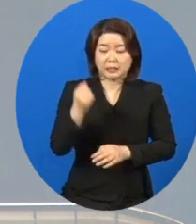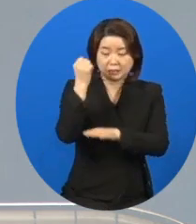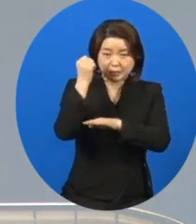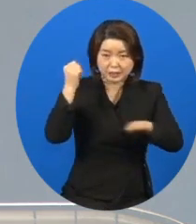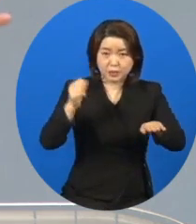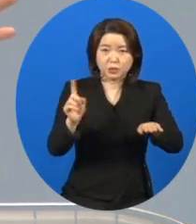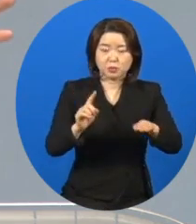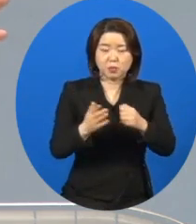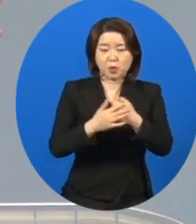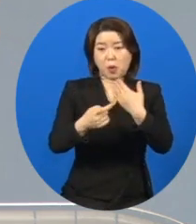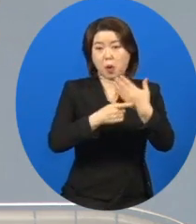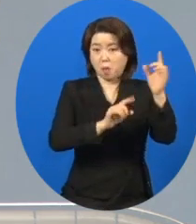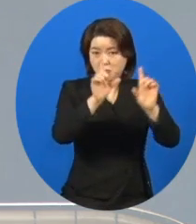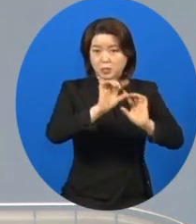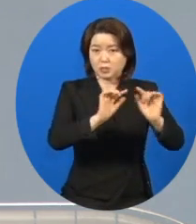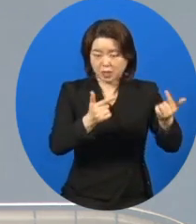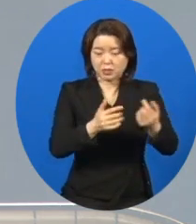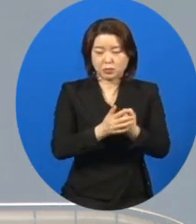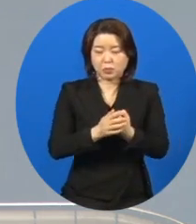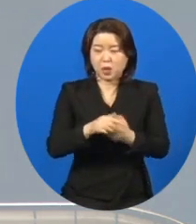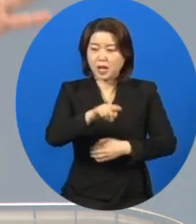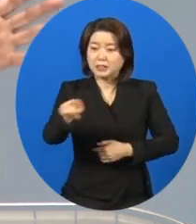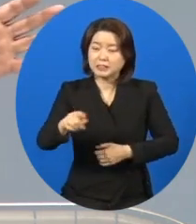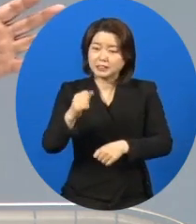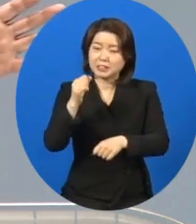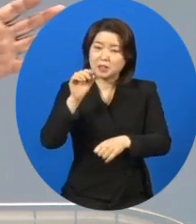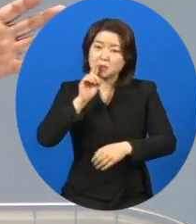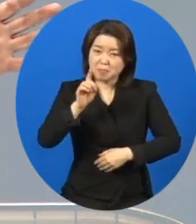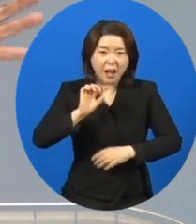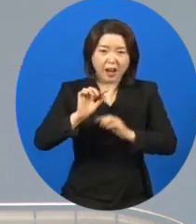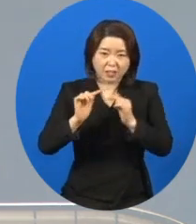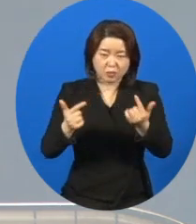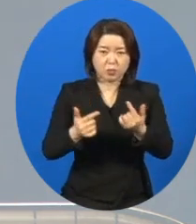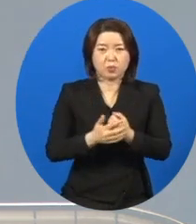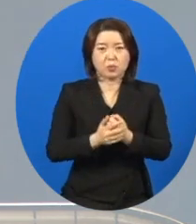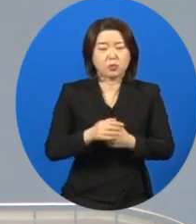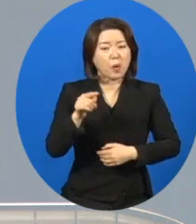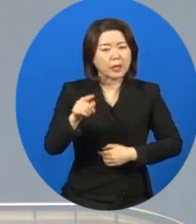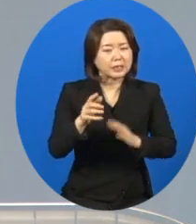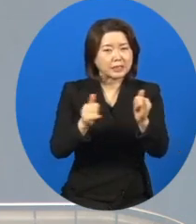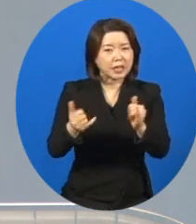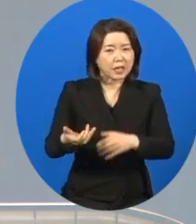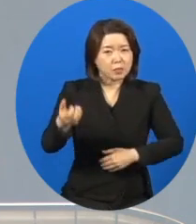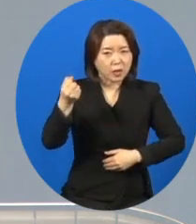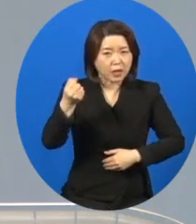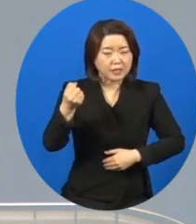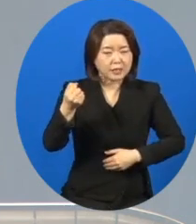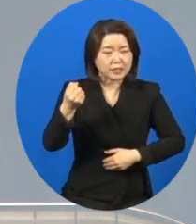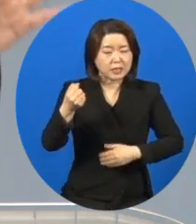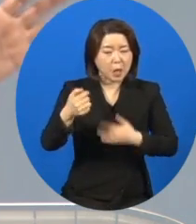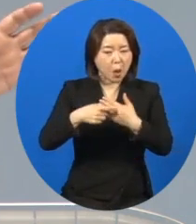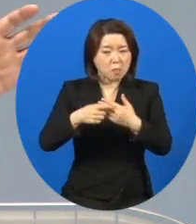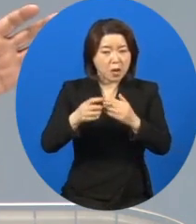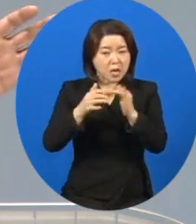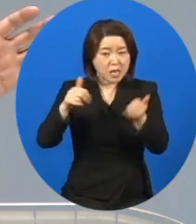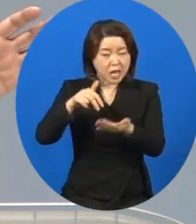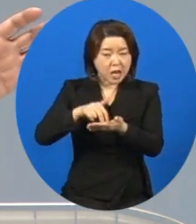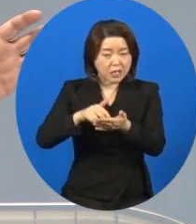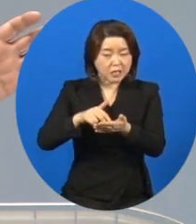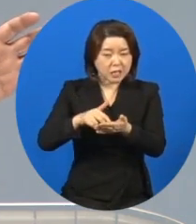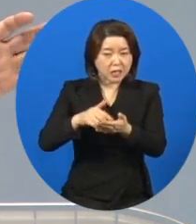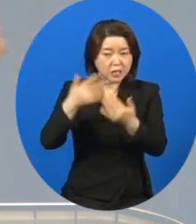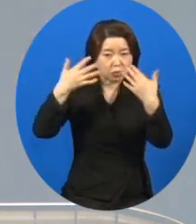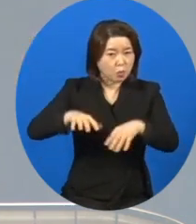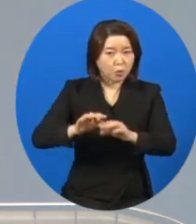기준은요, 외모도 아니고 그들이 하는 말도 아니고 그 사람이 가지고 있는 외적인 인간적인 조건도